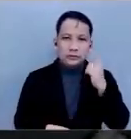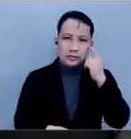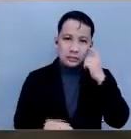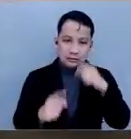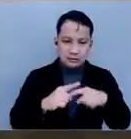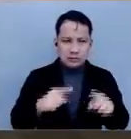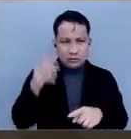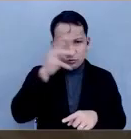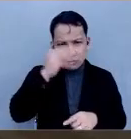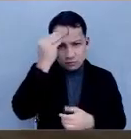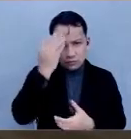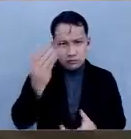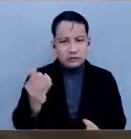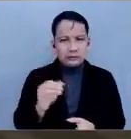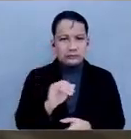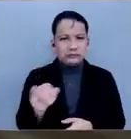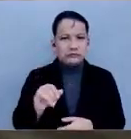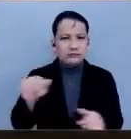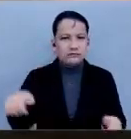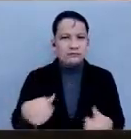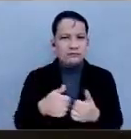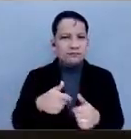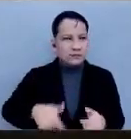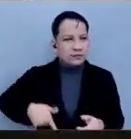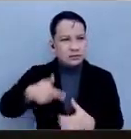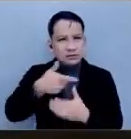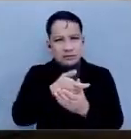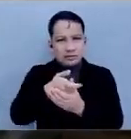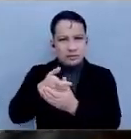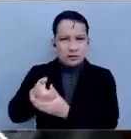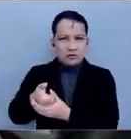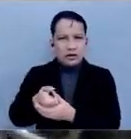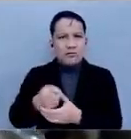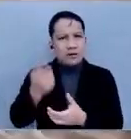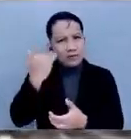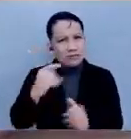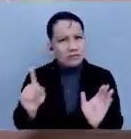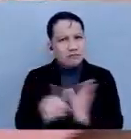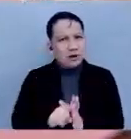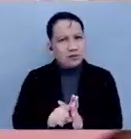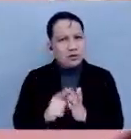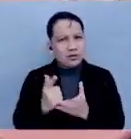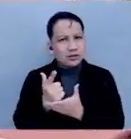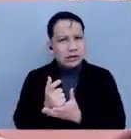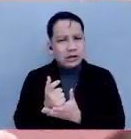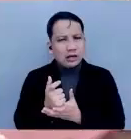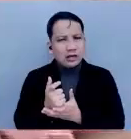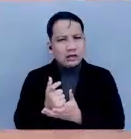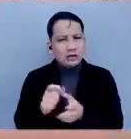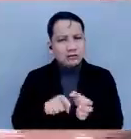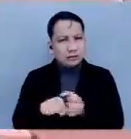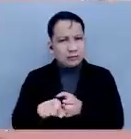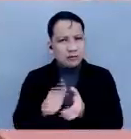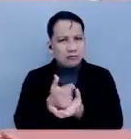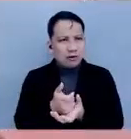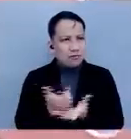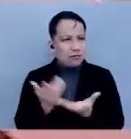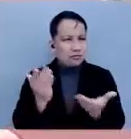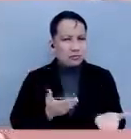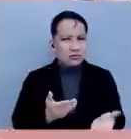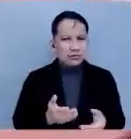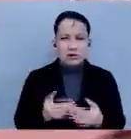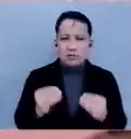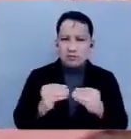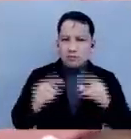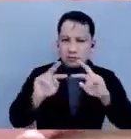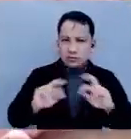raw, puro insidente ng pamamaril ang napaulat gayong may election gun ban. Baka pwede na mas